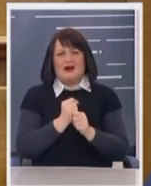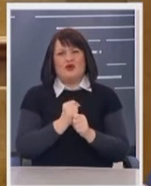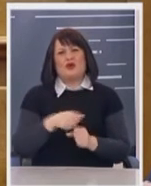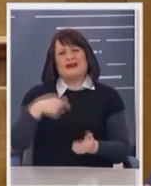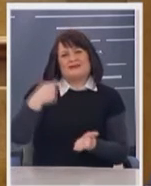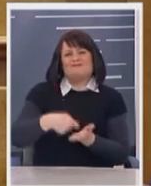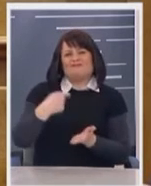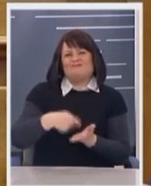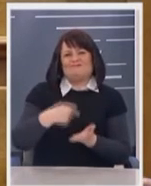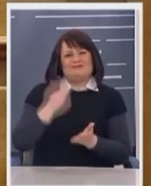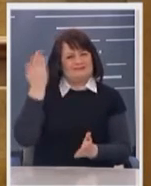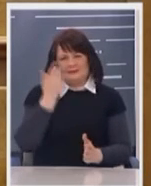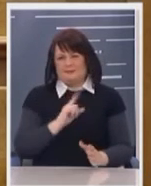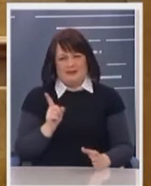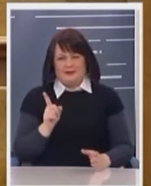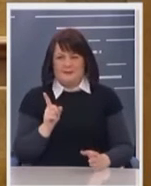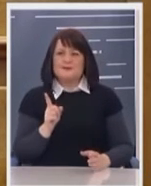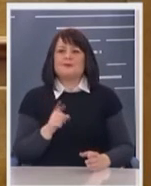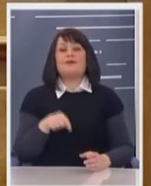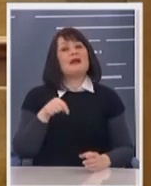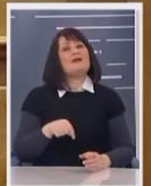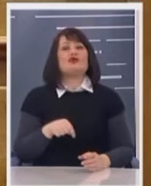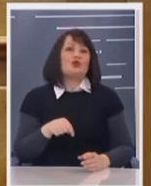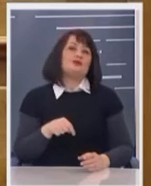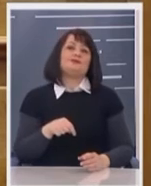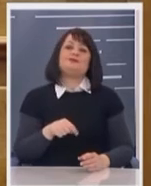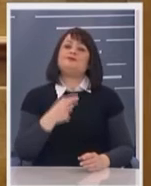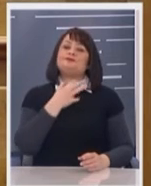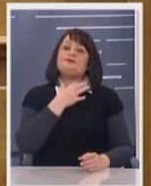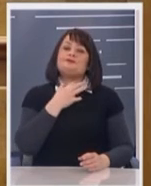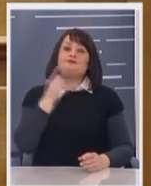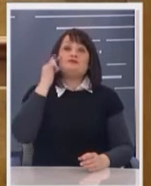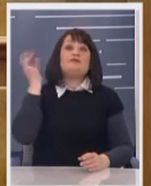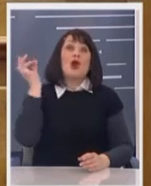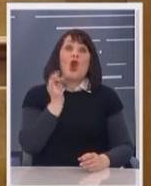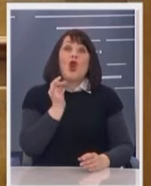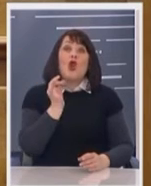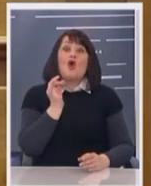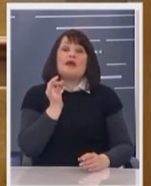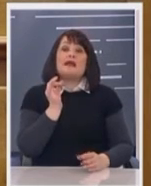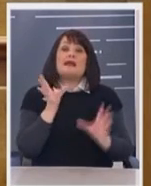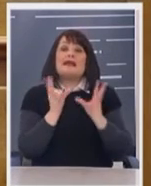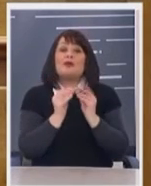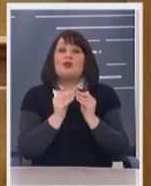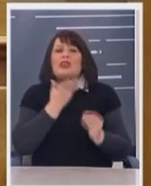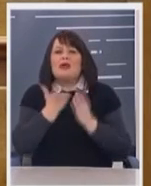επιβαρύνσεις, και κυρίως αυτό να συνοδευθεί με τον αναγκαίο εξορθολογισμό της φαρμακευτικής